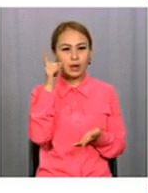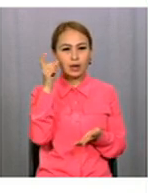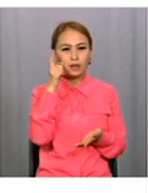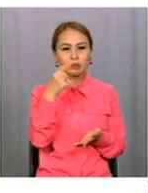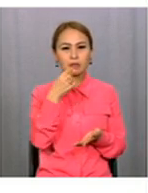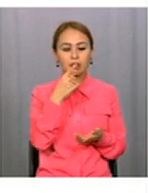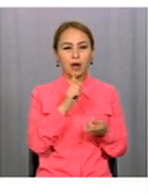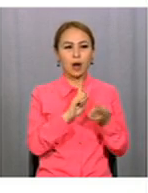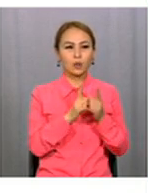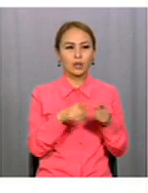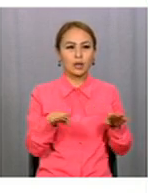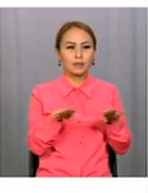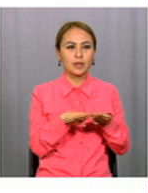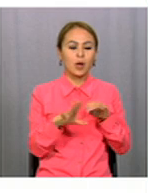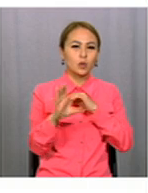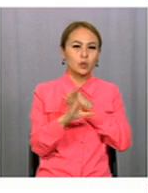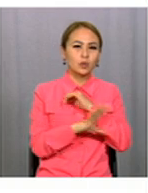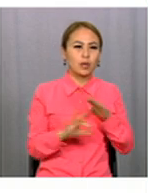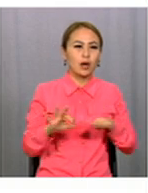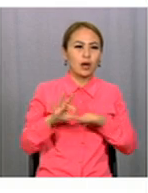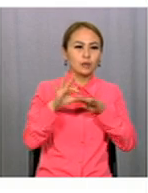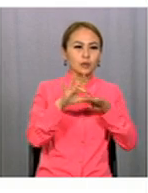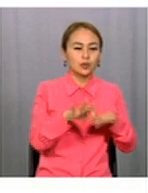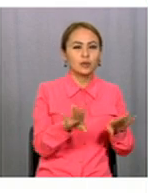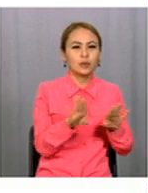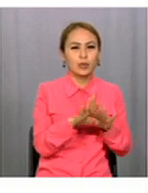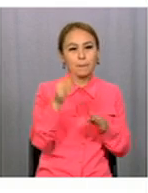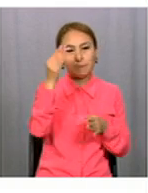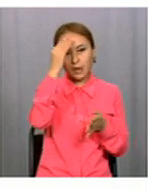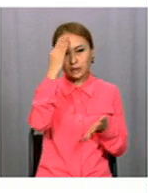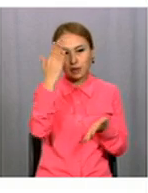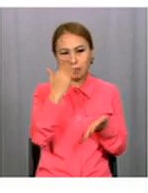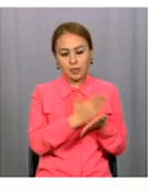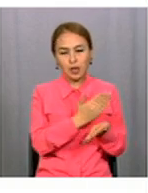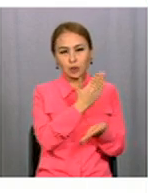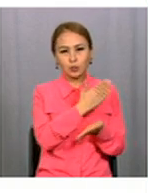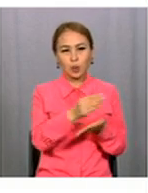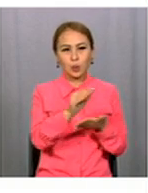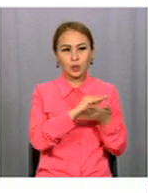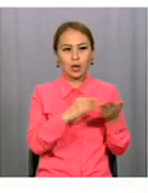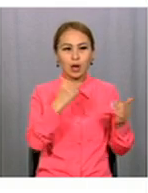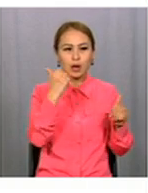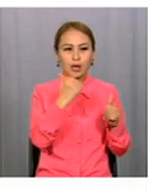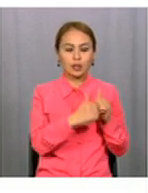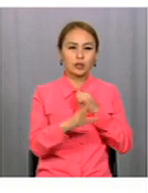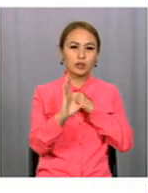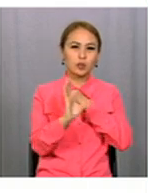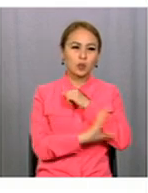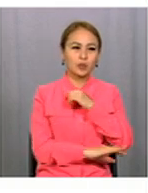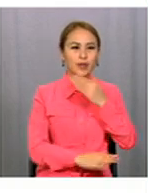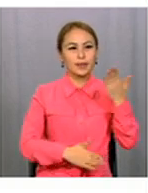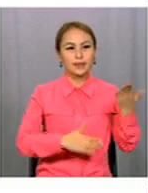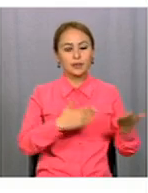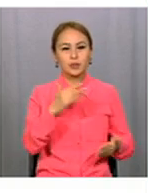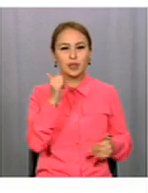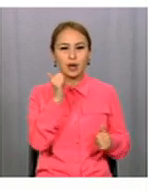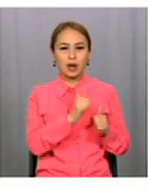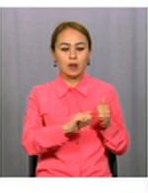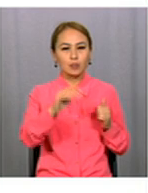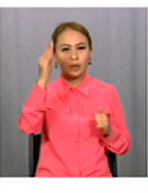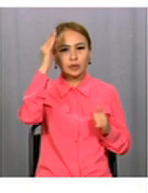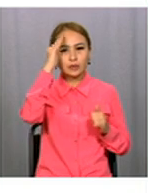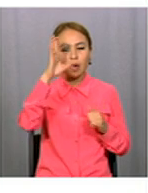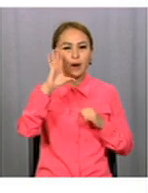аударғанда соңынан алып жүру деген мағынаны білдіреді. Мұнда өлеңнің әр жолының соңындағы немесе әр бір ой ағымының